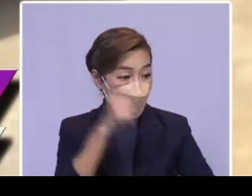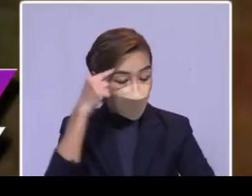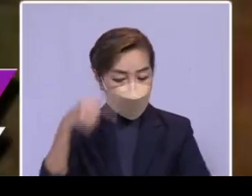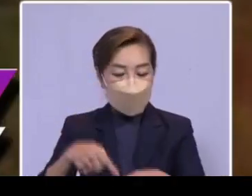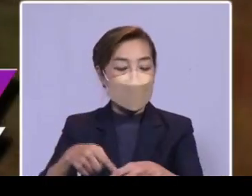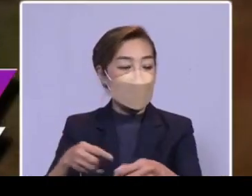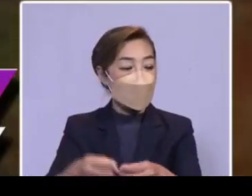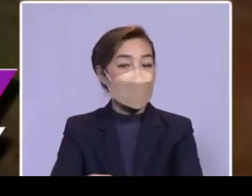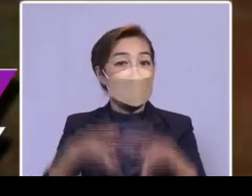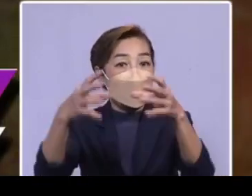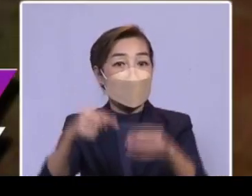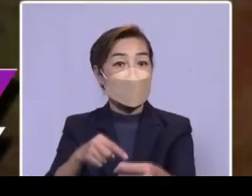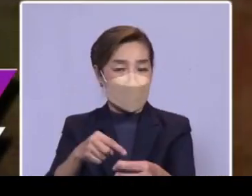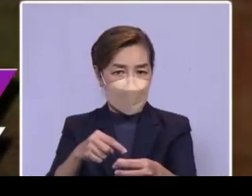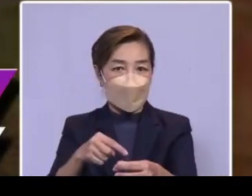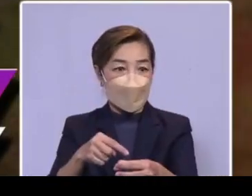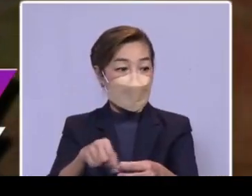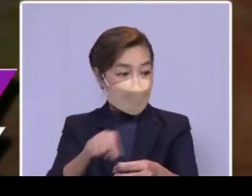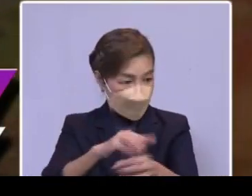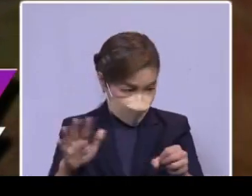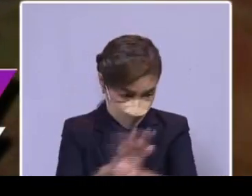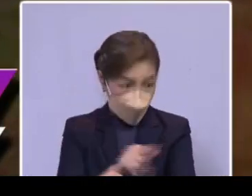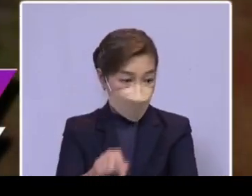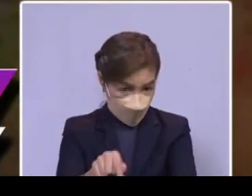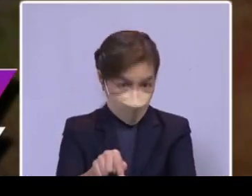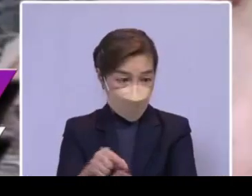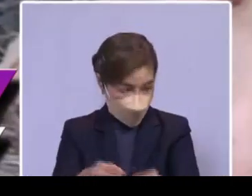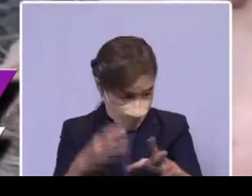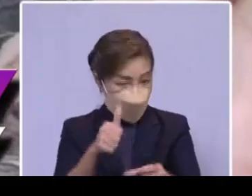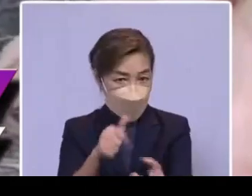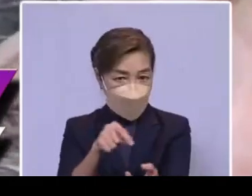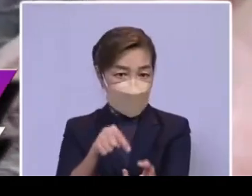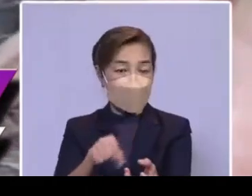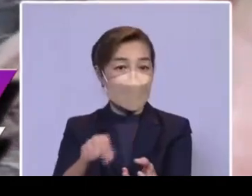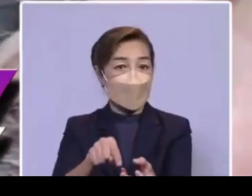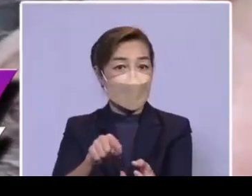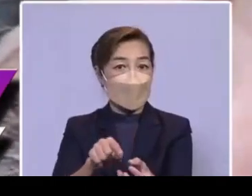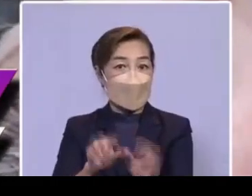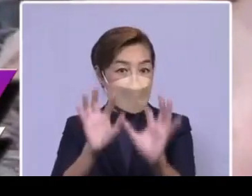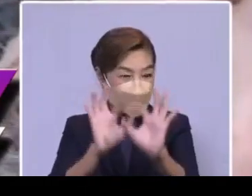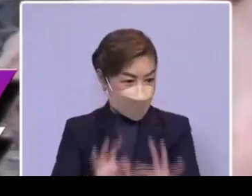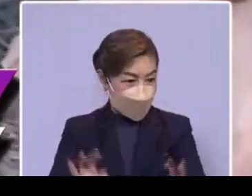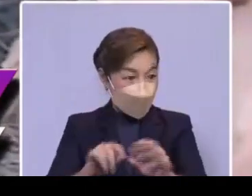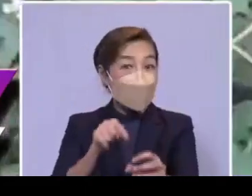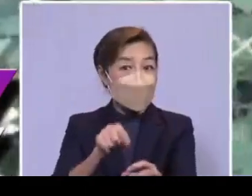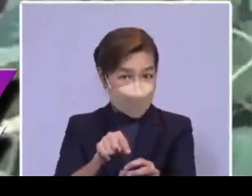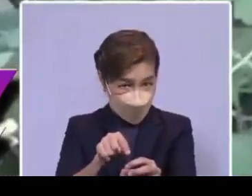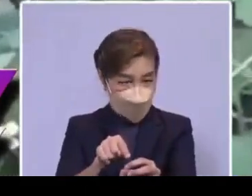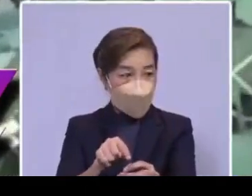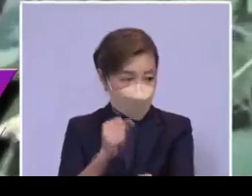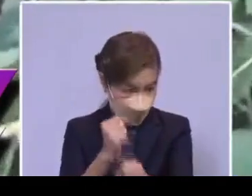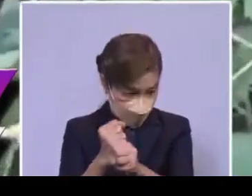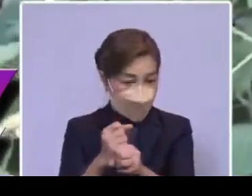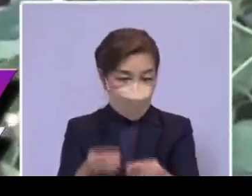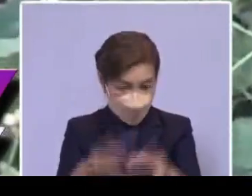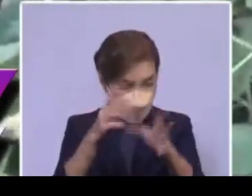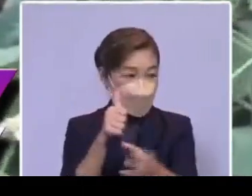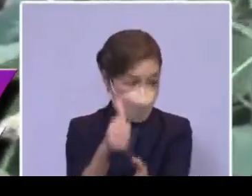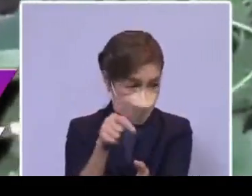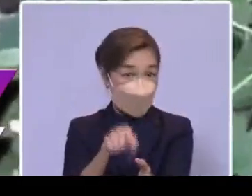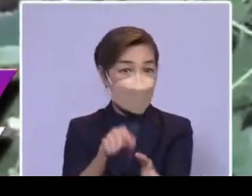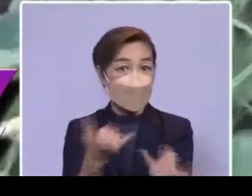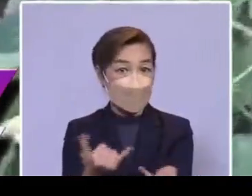ทุนระเบิดสภาพยังสมบูรณ์อยู่นะครับโอ้โหและที่สำคัญดอกจันตัวใหญ่ๆยังใช้ขันได้คุณหน่อยแน่